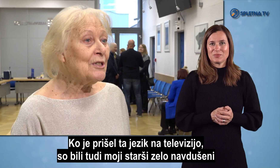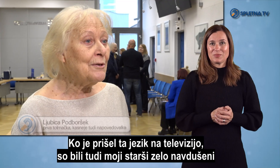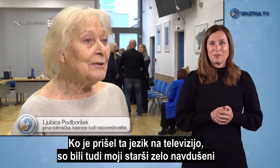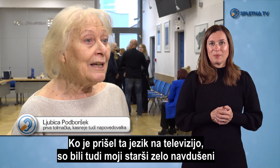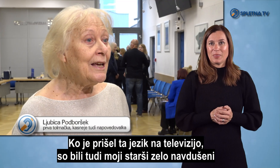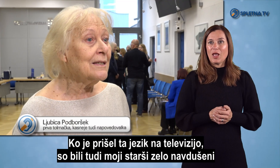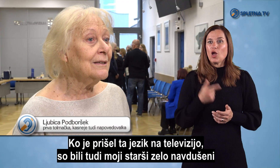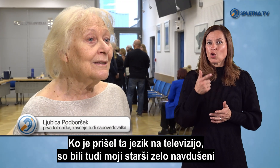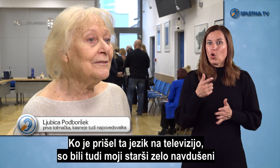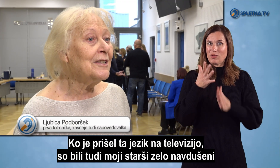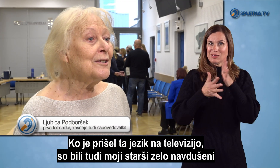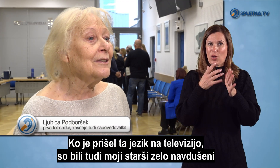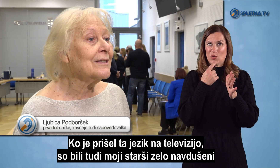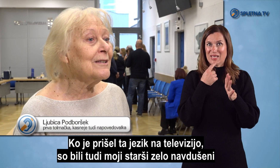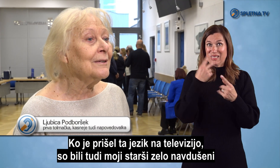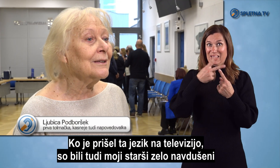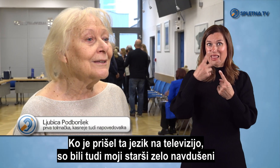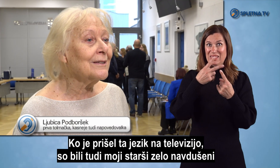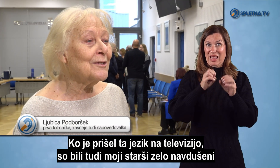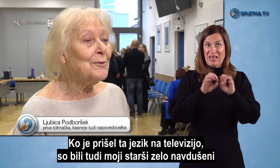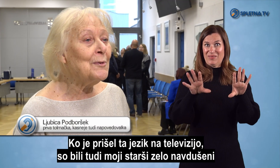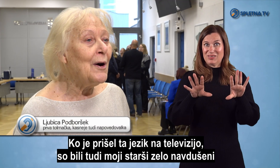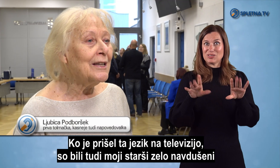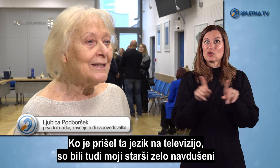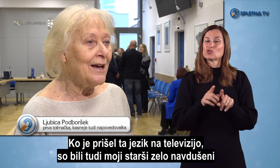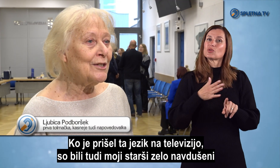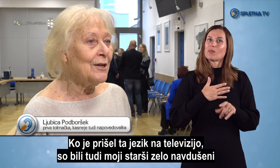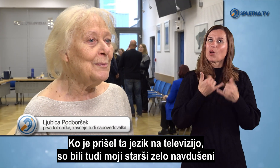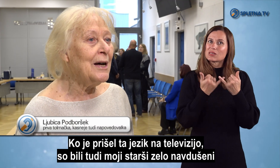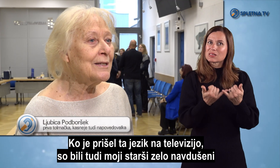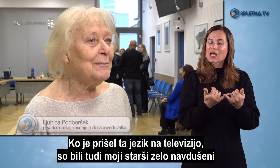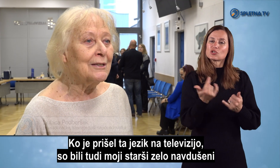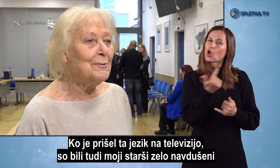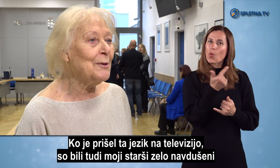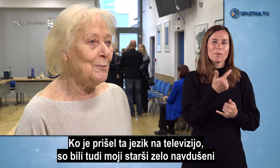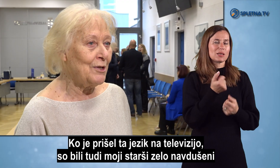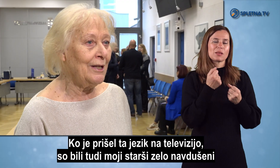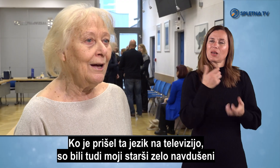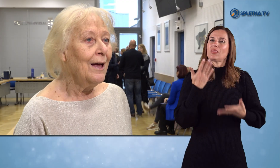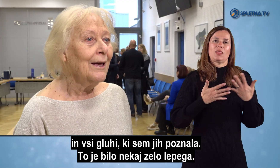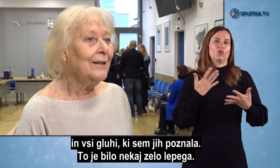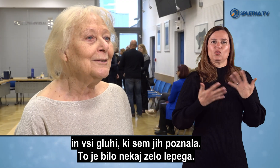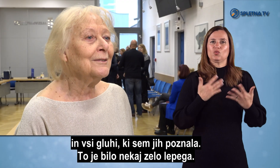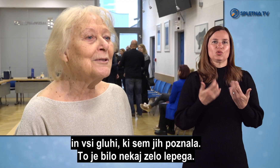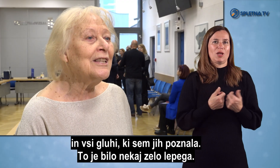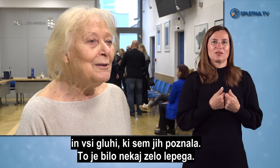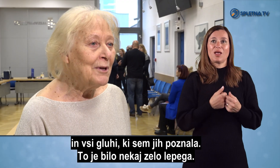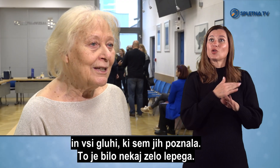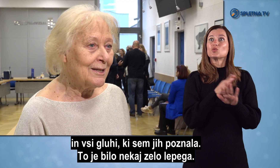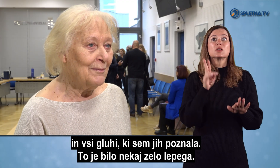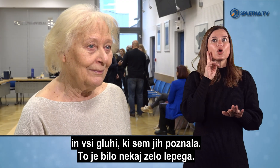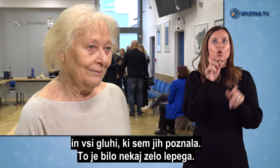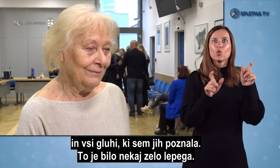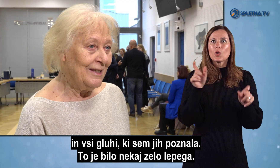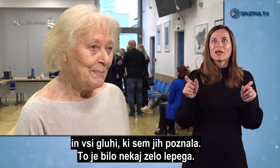Ko je prišel ta jezik na televizijo, so tudi moja starša, oba sta bila zelo navdušena in vsi gluhi,